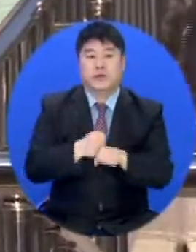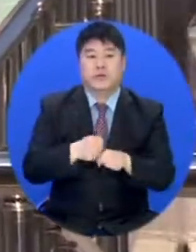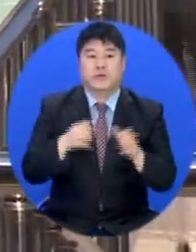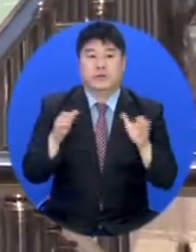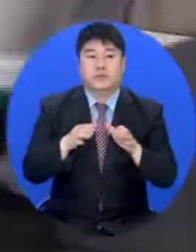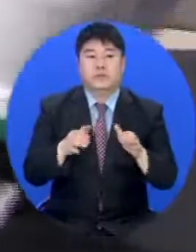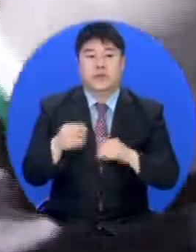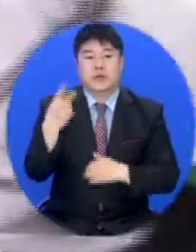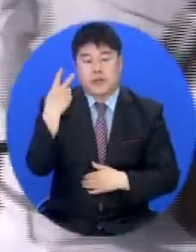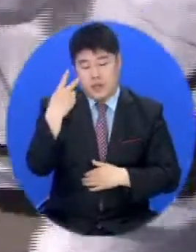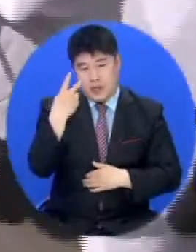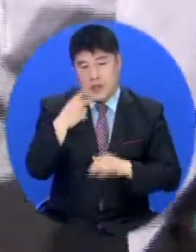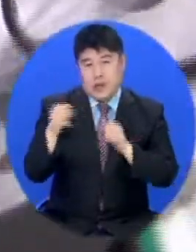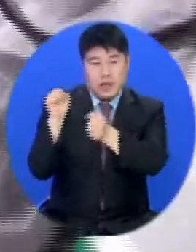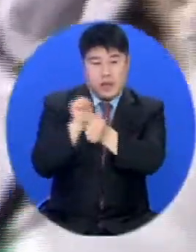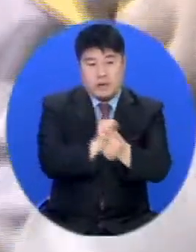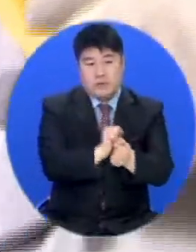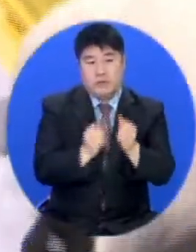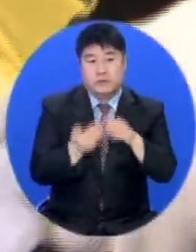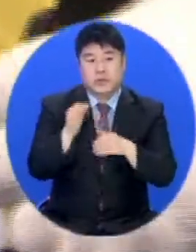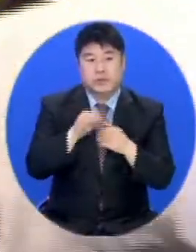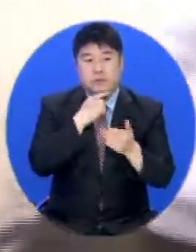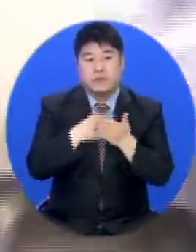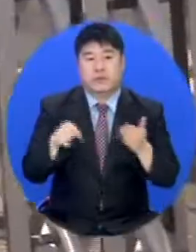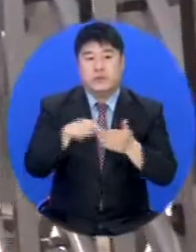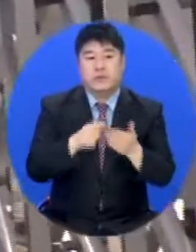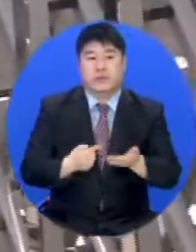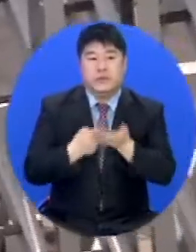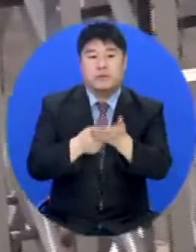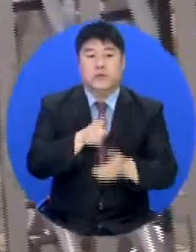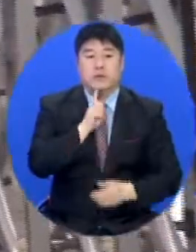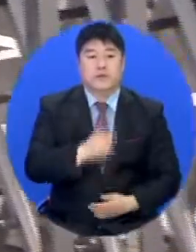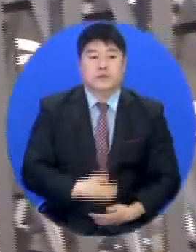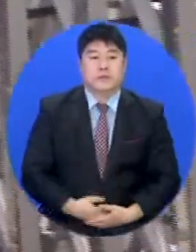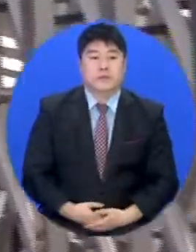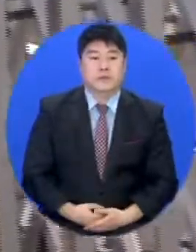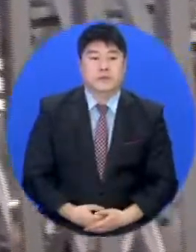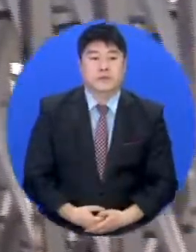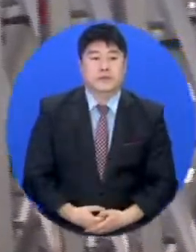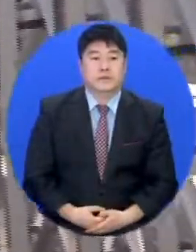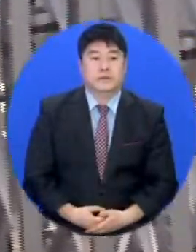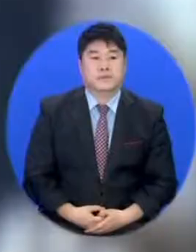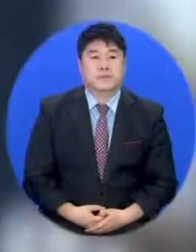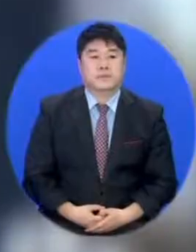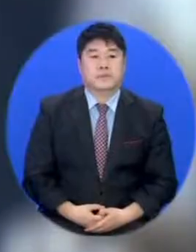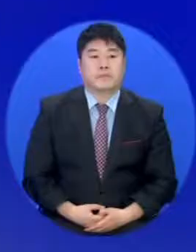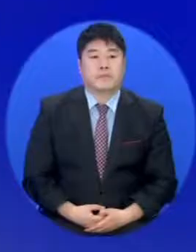감염이 발생할 경우 손해배상을 청구하겠다고 경고했습니다.